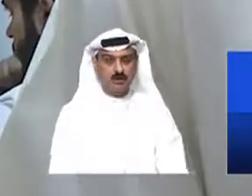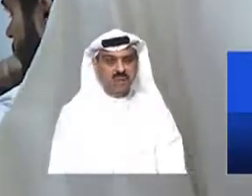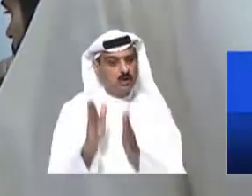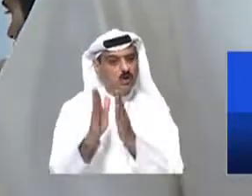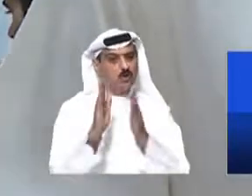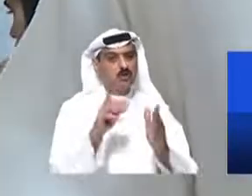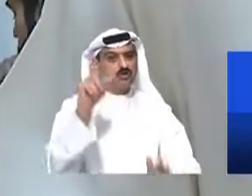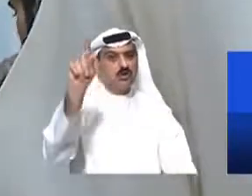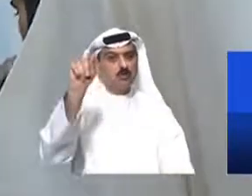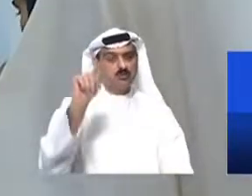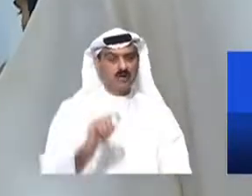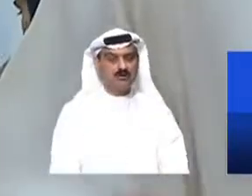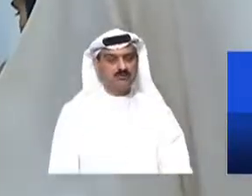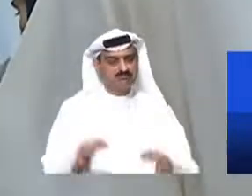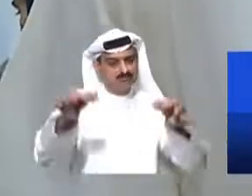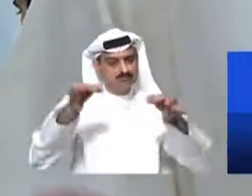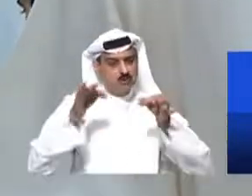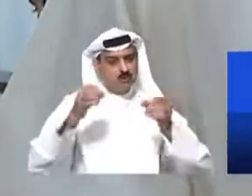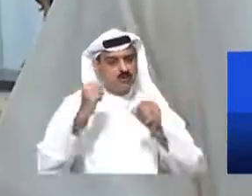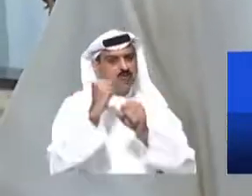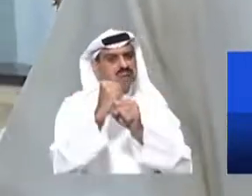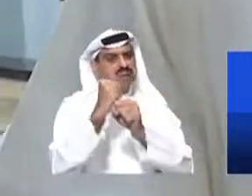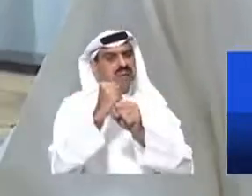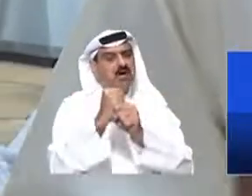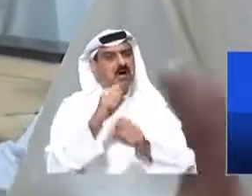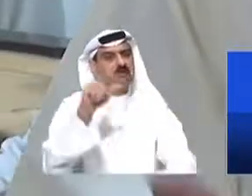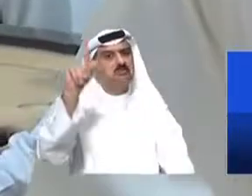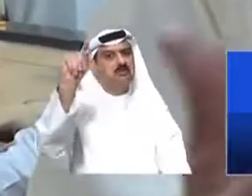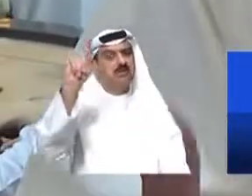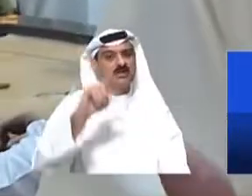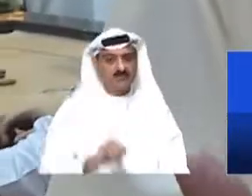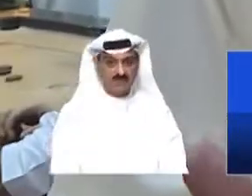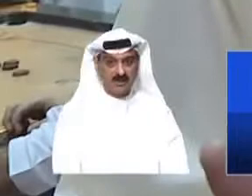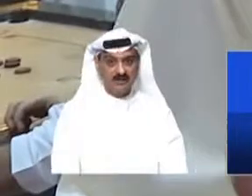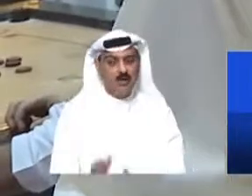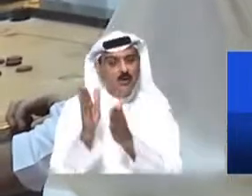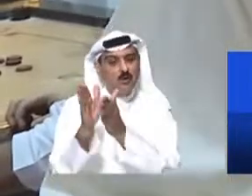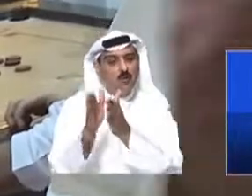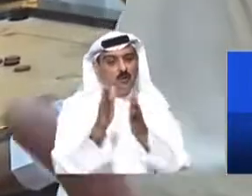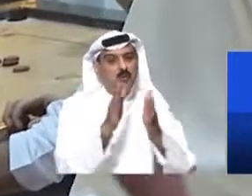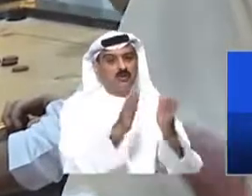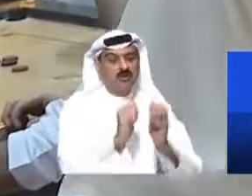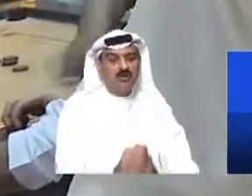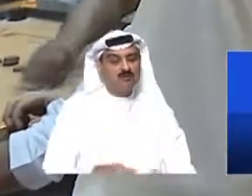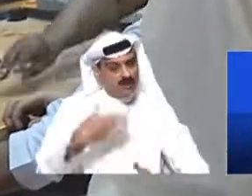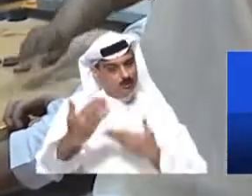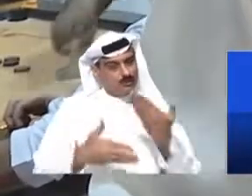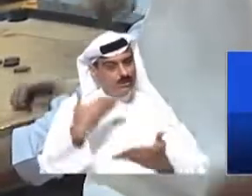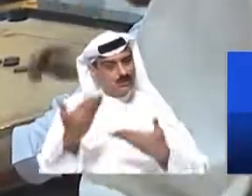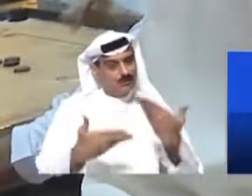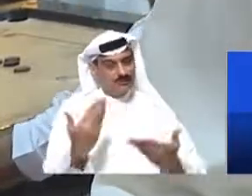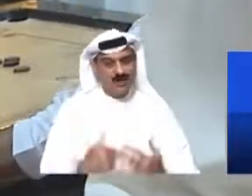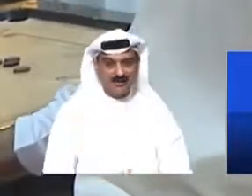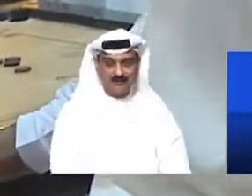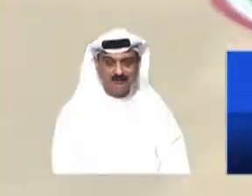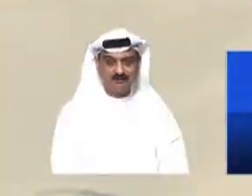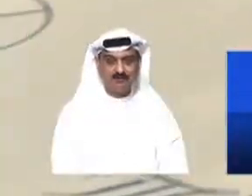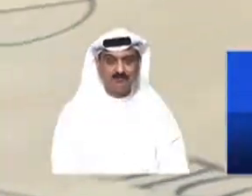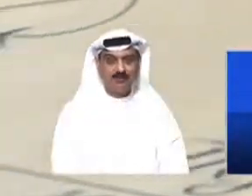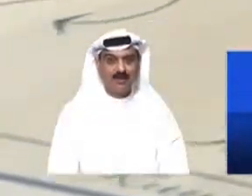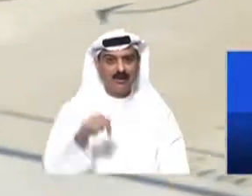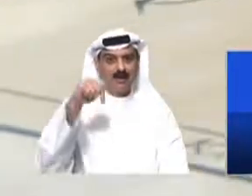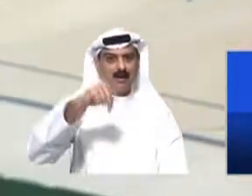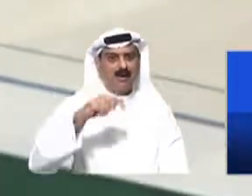تنظيمهم وحرصهم على أن أداء اللعبة بشكل يعني منتظم ومشجع. رأيت طبعا